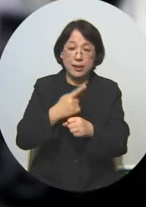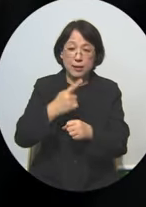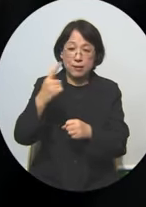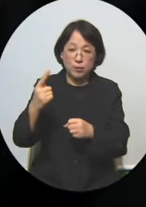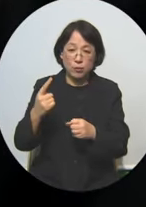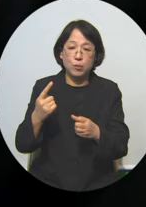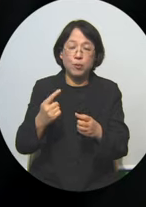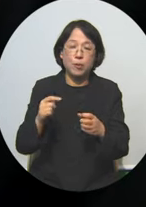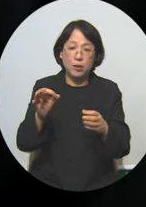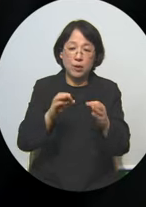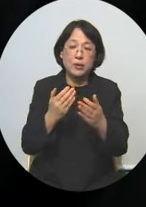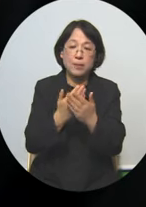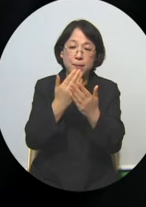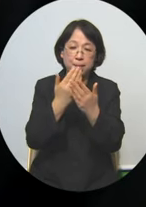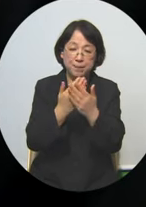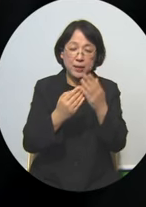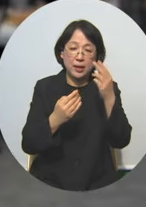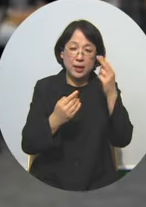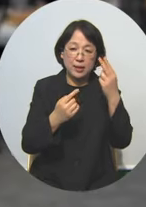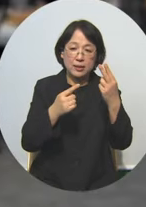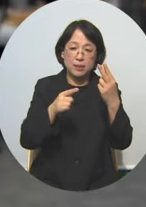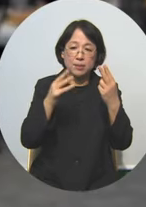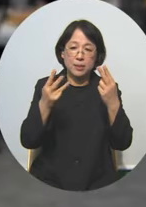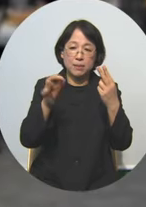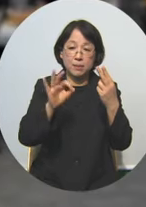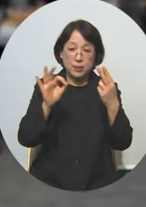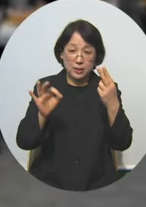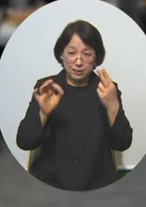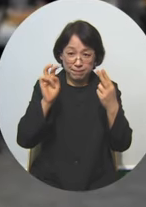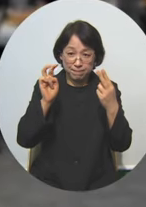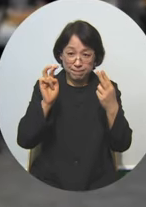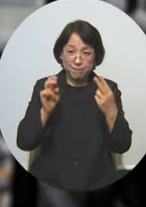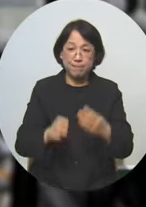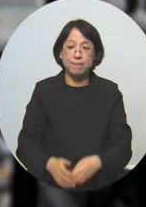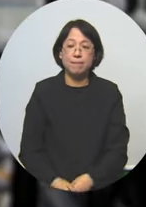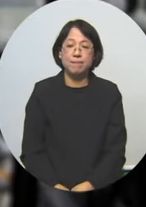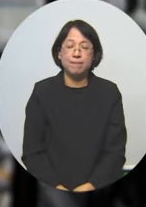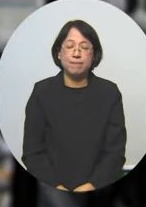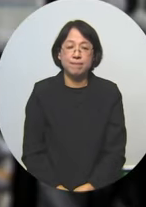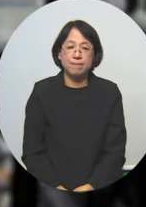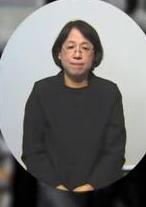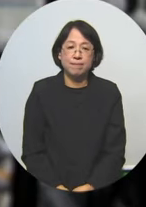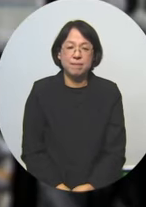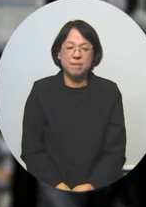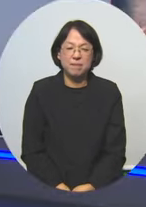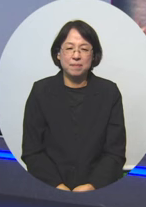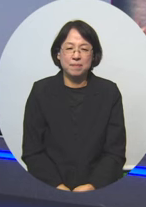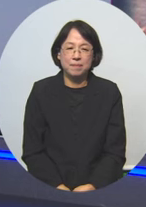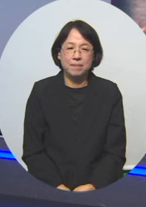역시 2.3%로 전망했습니다. KTV 신국진입니다.